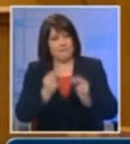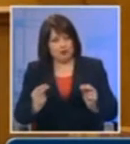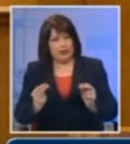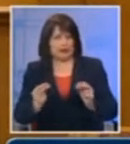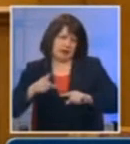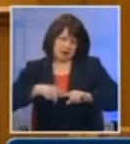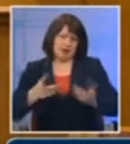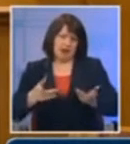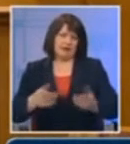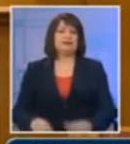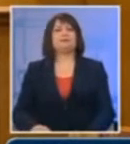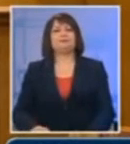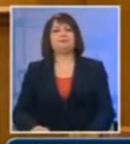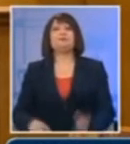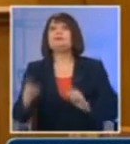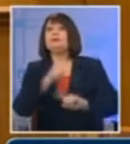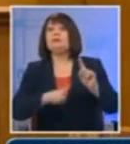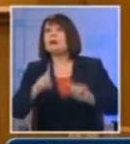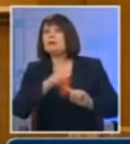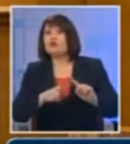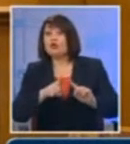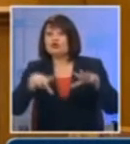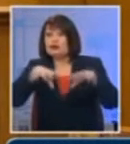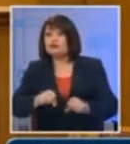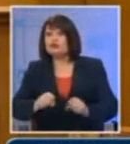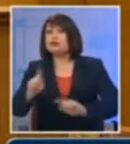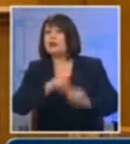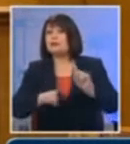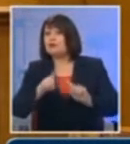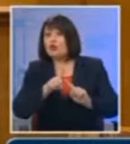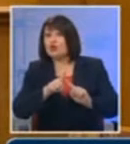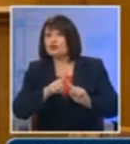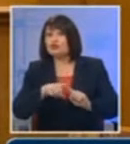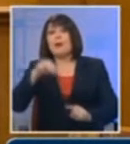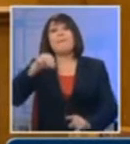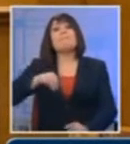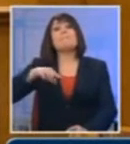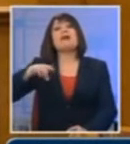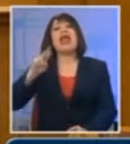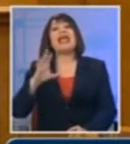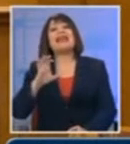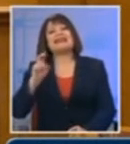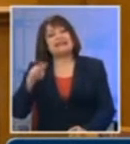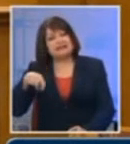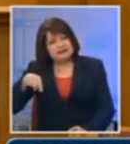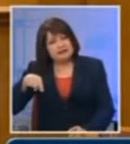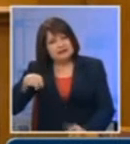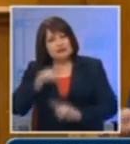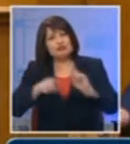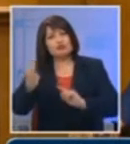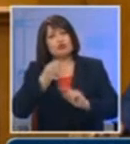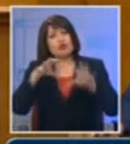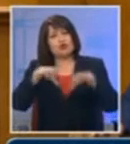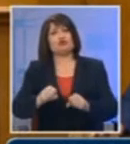του τόπου. Και αυτός που να πάρει πρέπει την εξουσία, όπως έλεγε και ο Μπρέχ, δεν είναι άλλος κατά την άποψή μας από